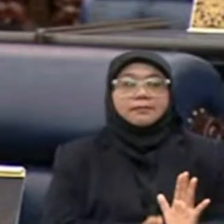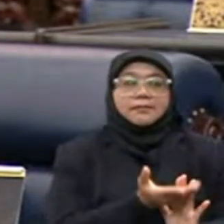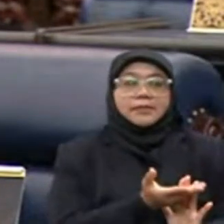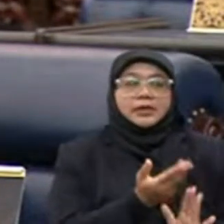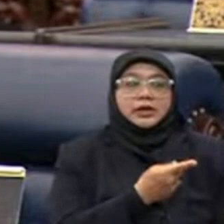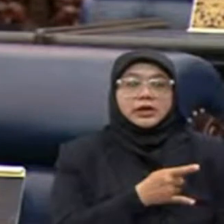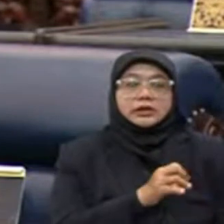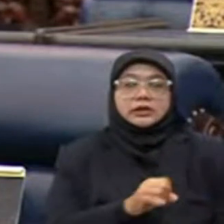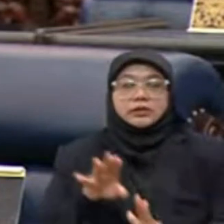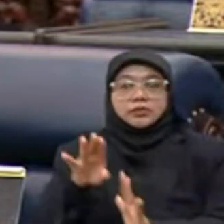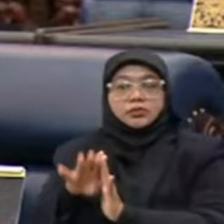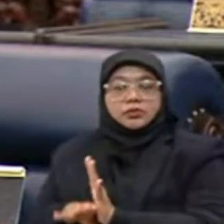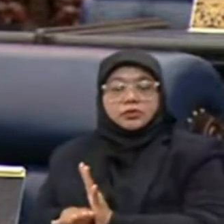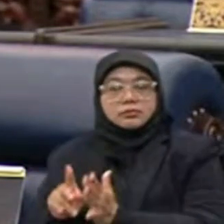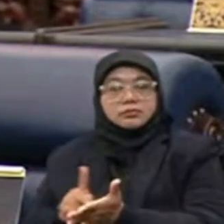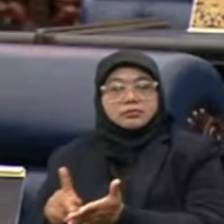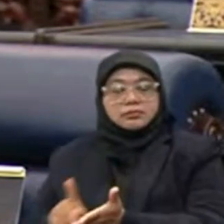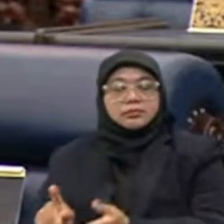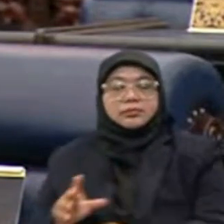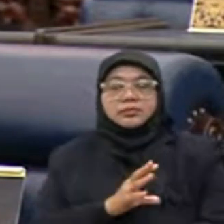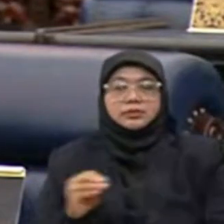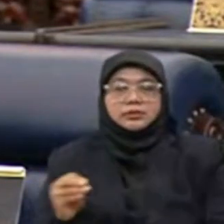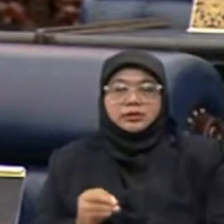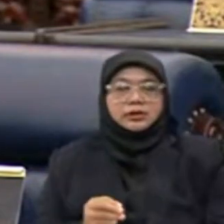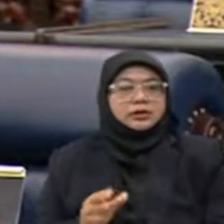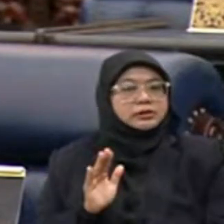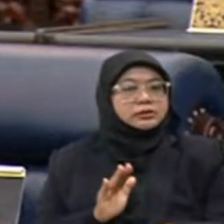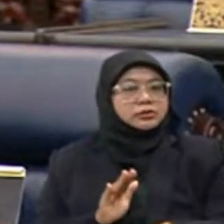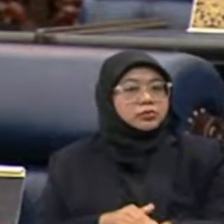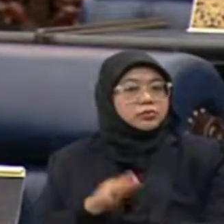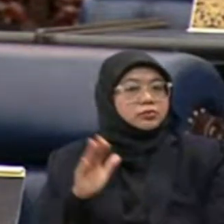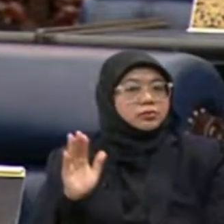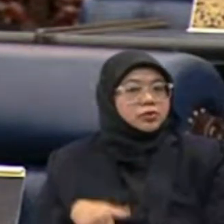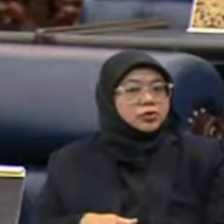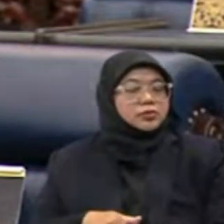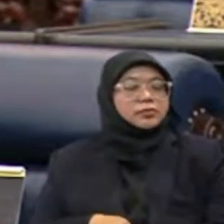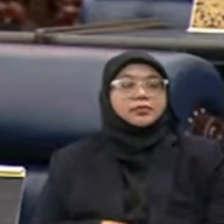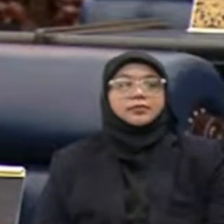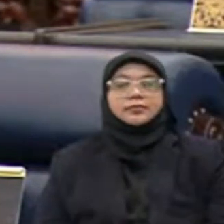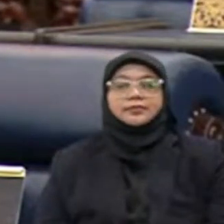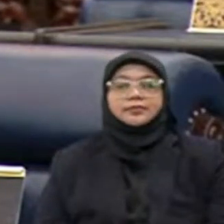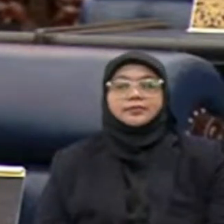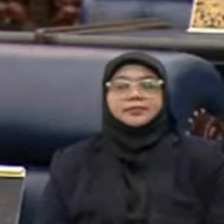mengurangkan perbelanjaan namun satu perkara yang tidak disentuh oleh imbalan menteri